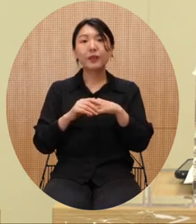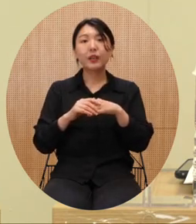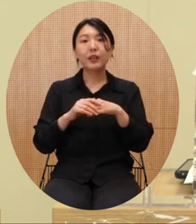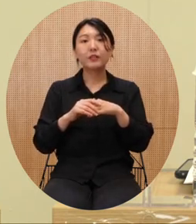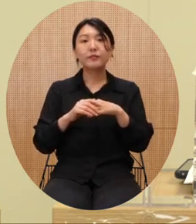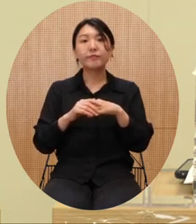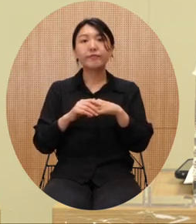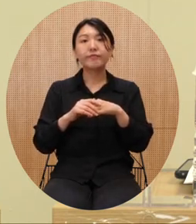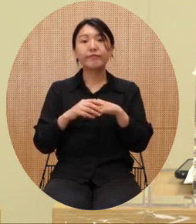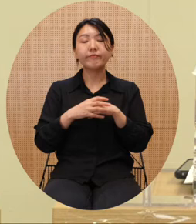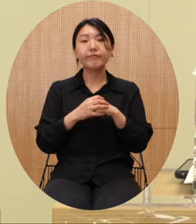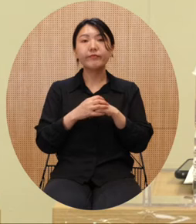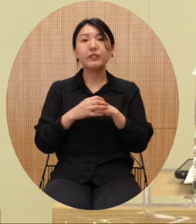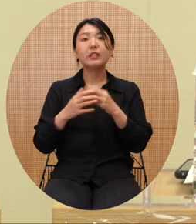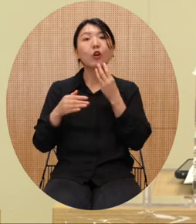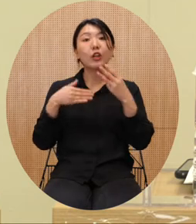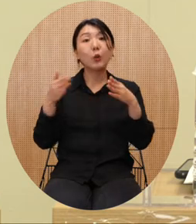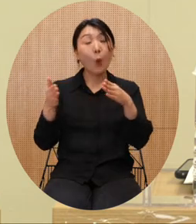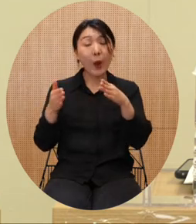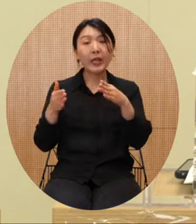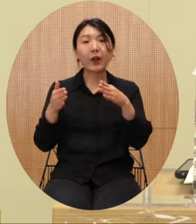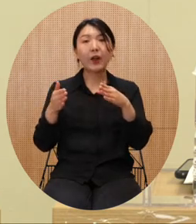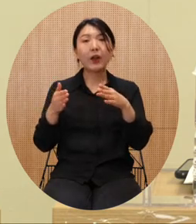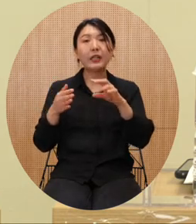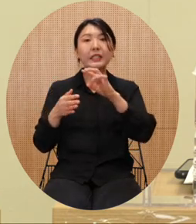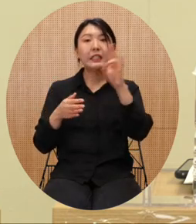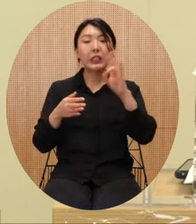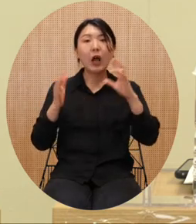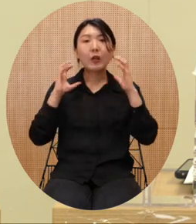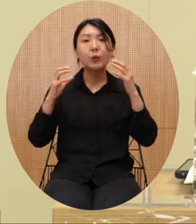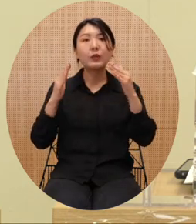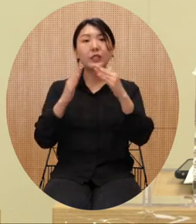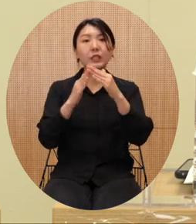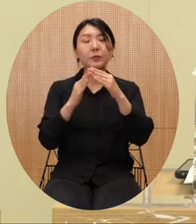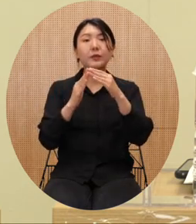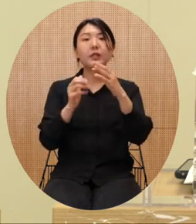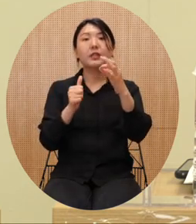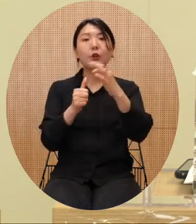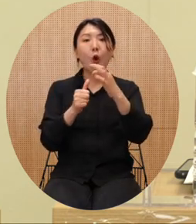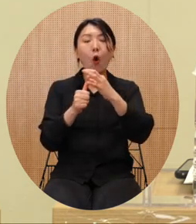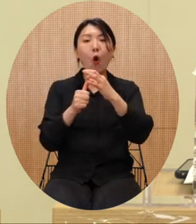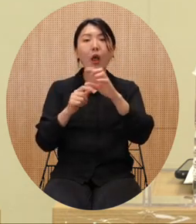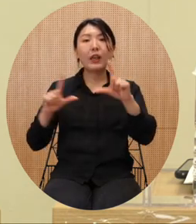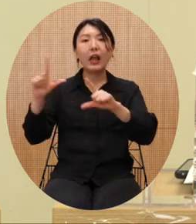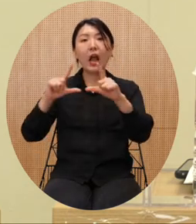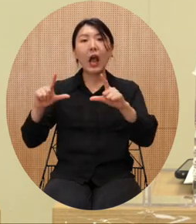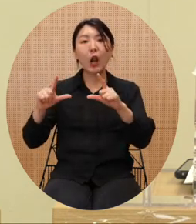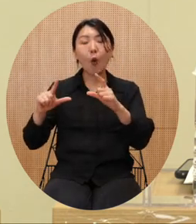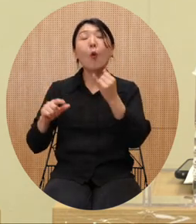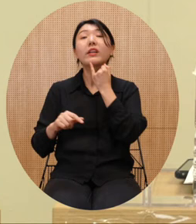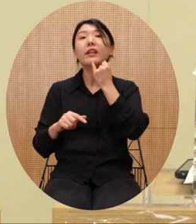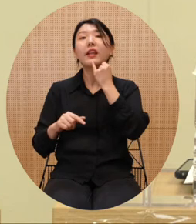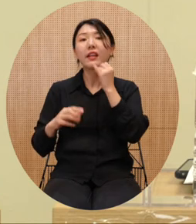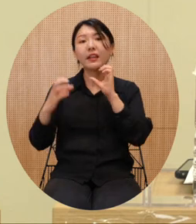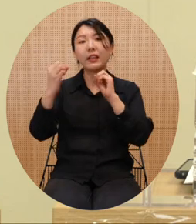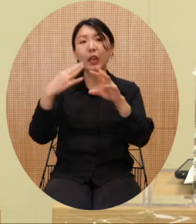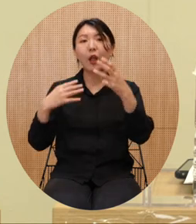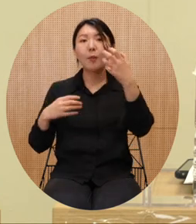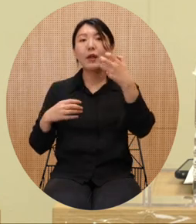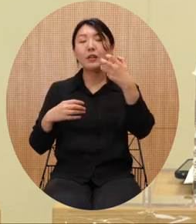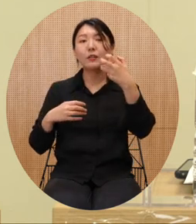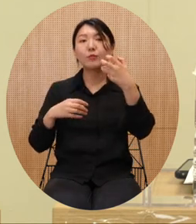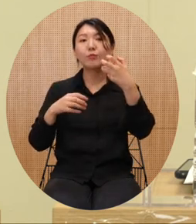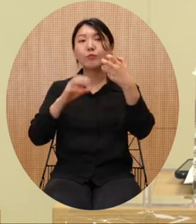생각에는 다음과 같습니다. 경제적 측면에서 시흥형 아동주거급여가 생활에 도움이 되었다는 응답이